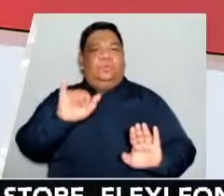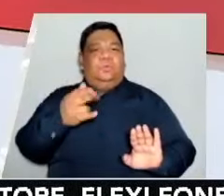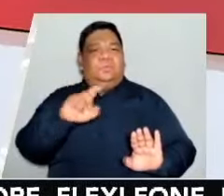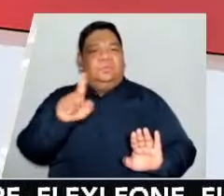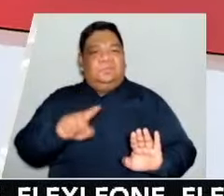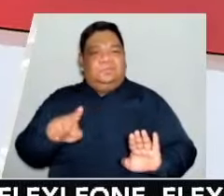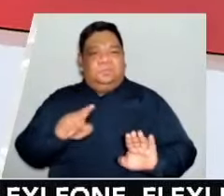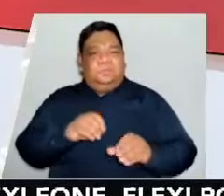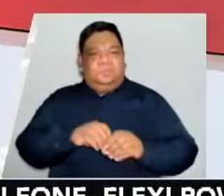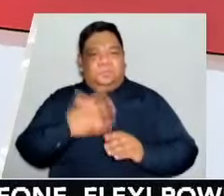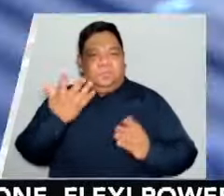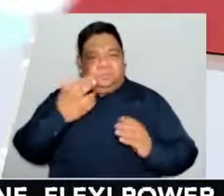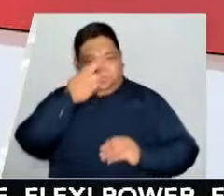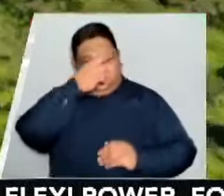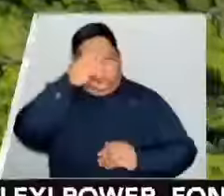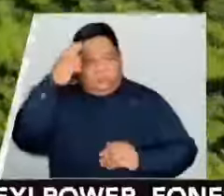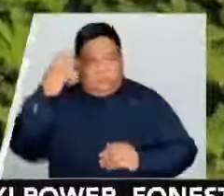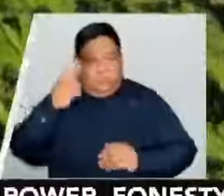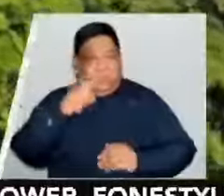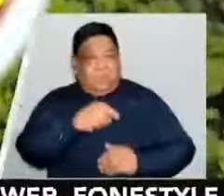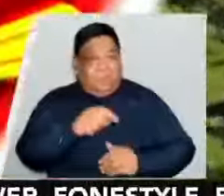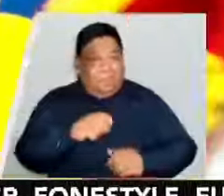riyan kasama si Ian Cruz.